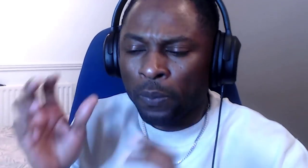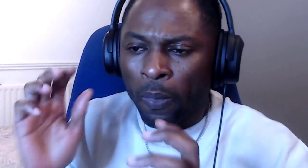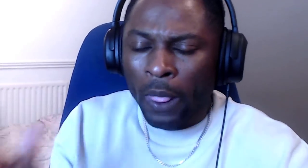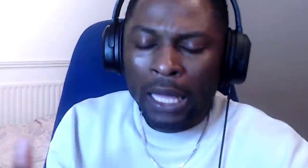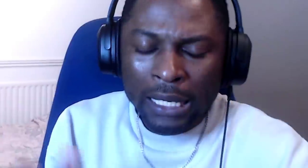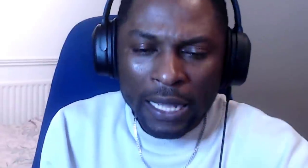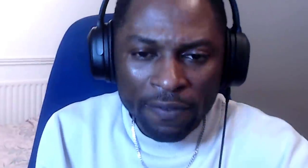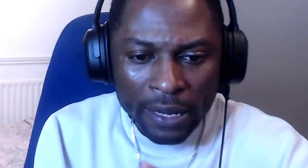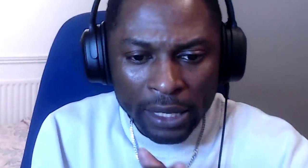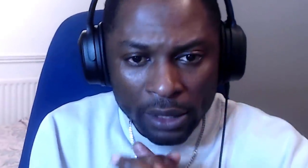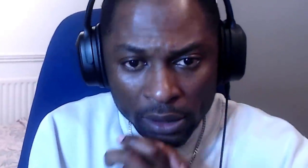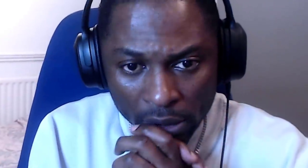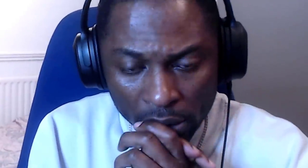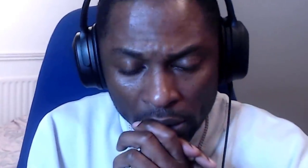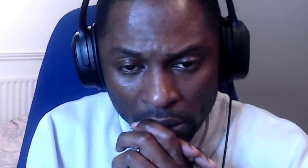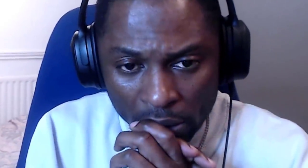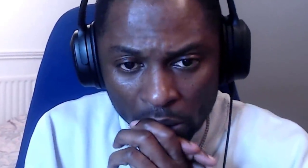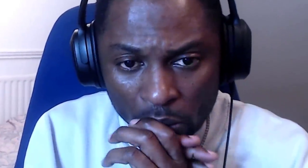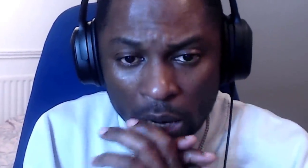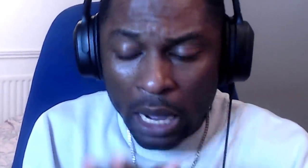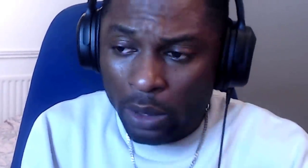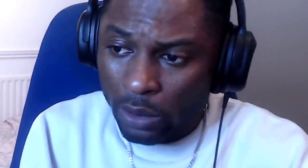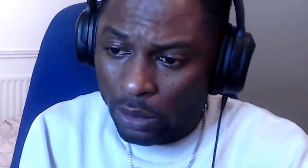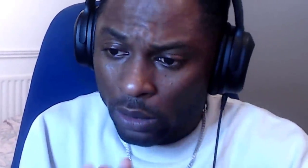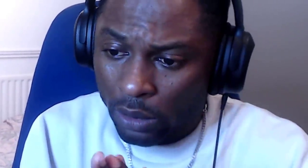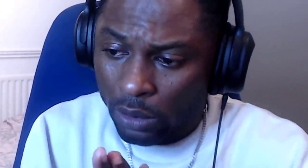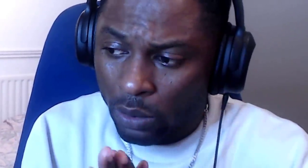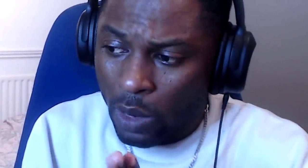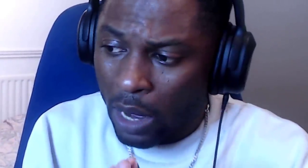in der fall war